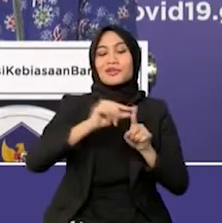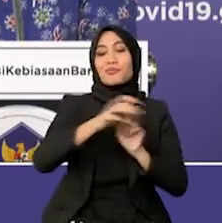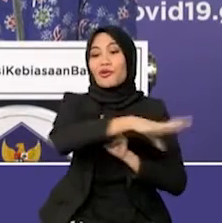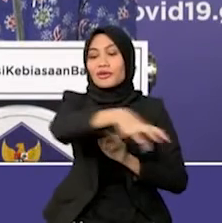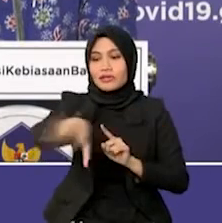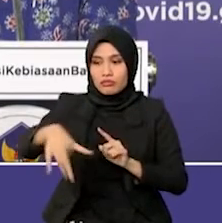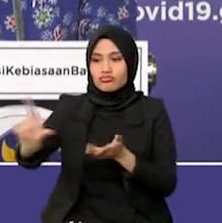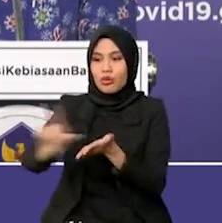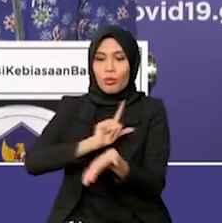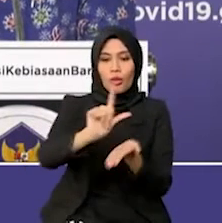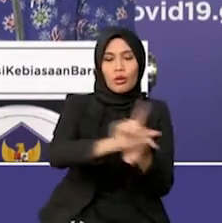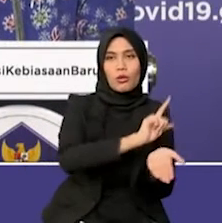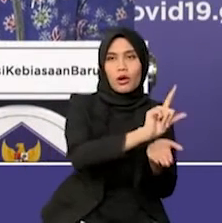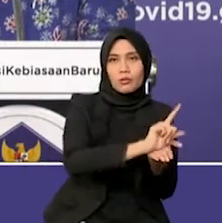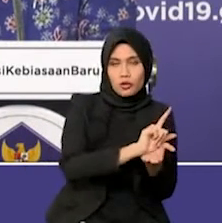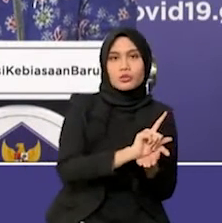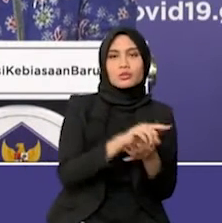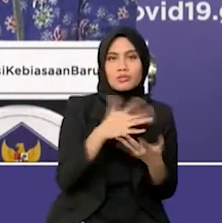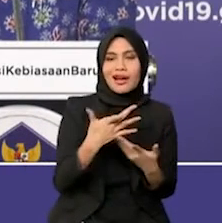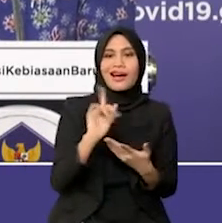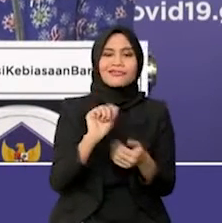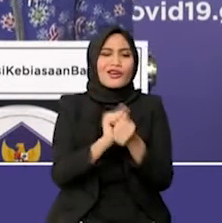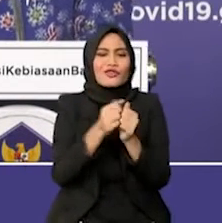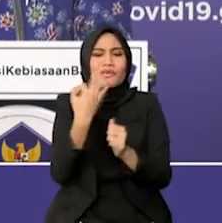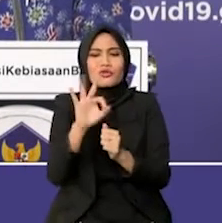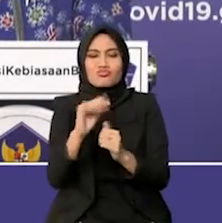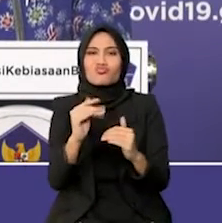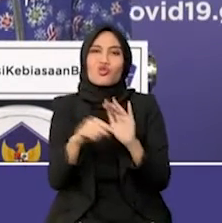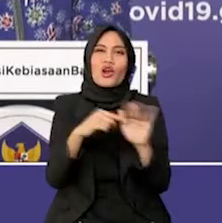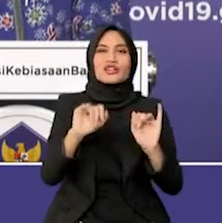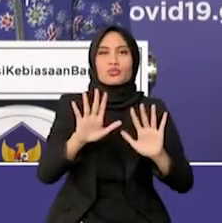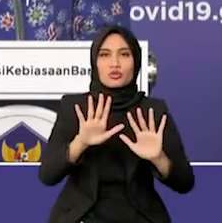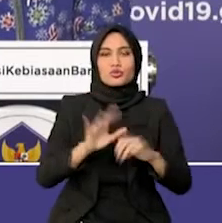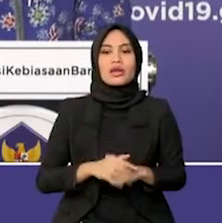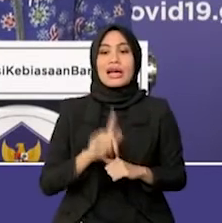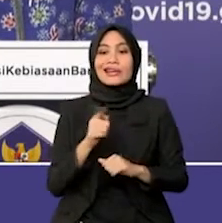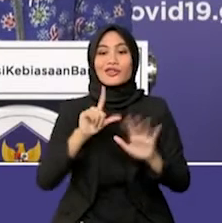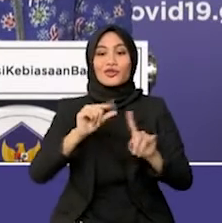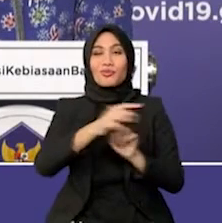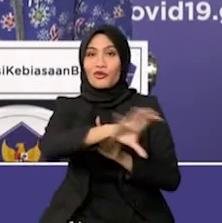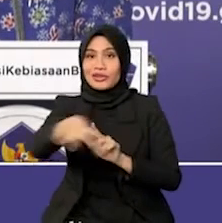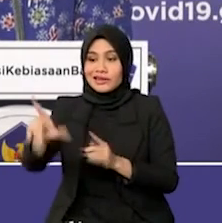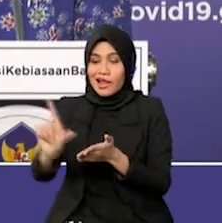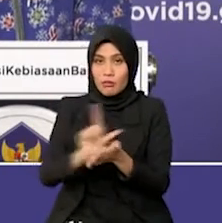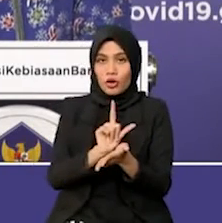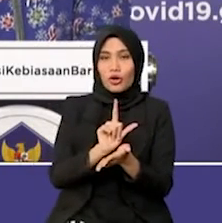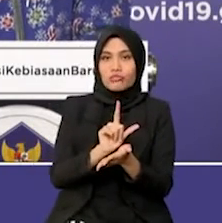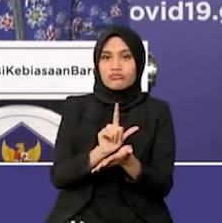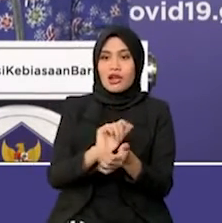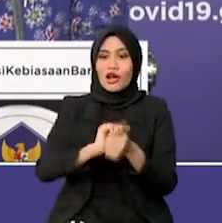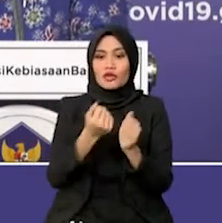provinsi hari ini melaporkan kasus di bawah 10 sementara ada tujuh provinsi yang hari ini